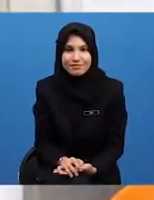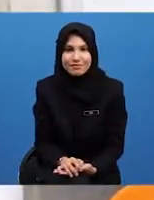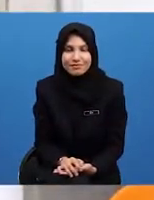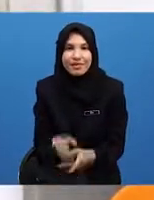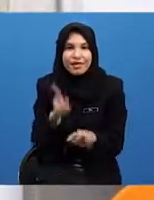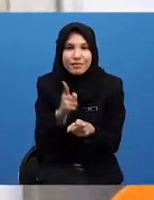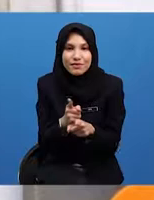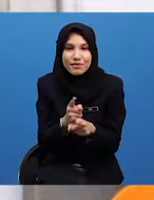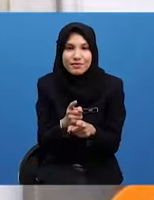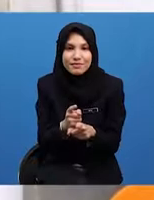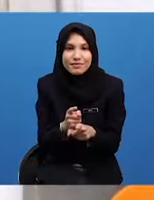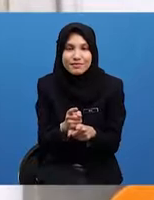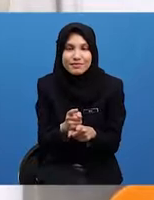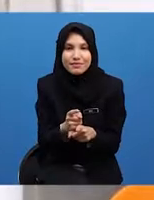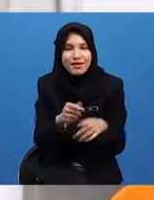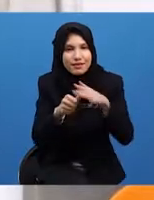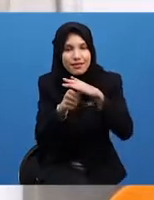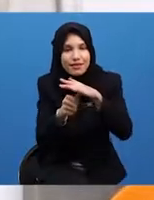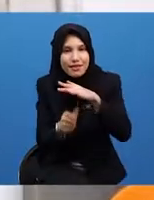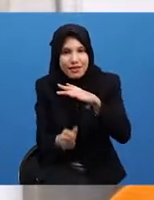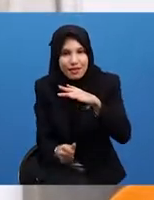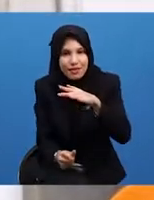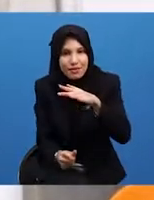Ya, betul. Ia tenggelam ke bawah.